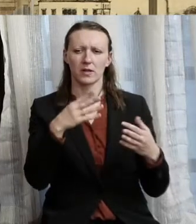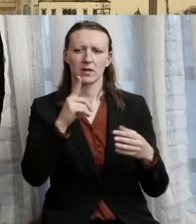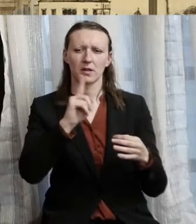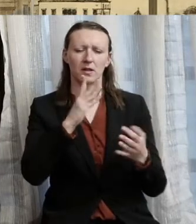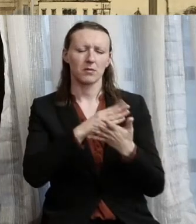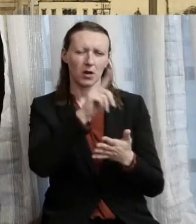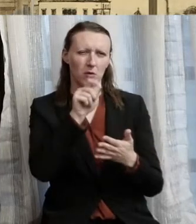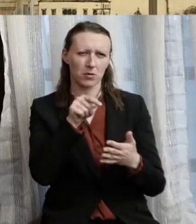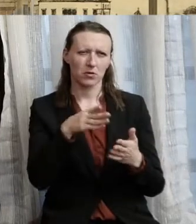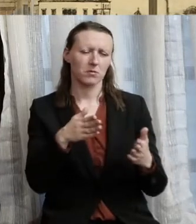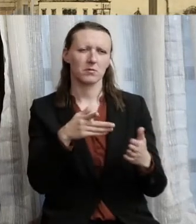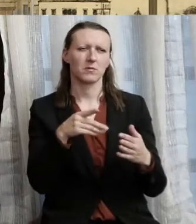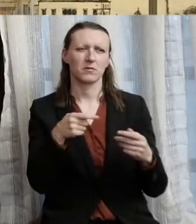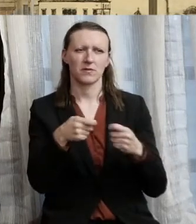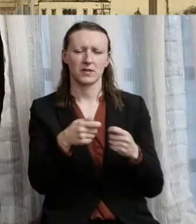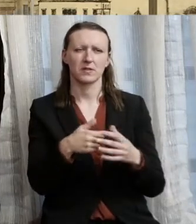nikada ne bila upitna u tom smislu.